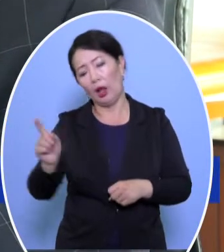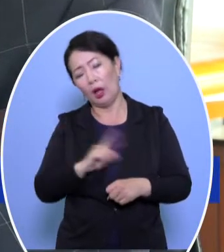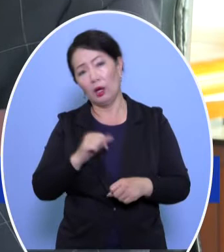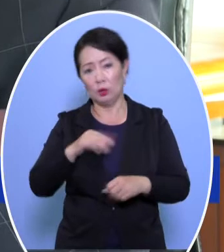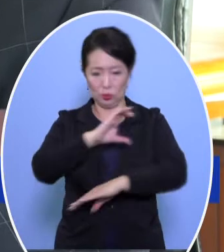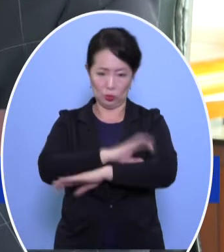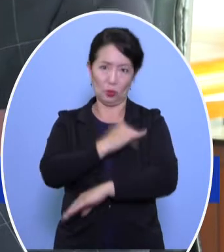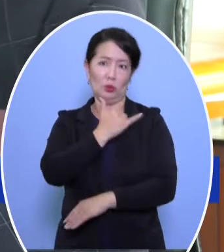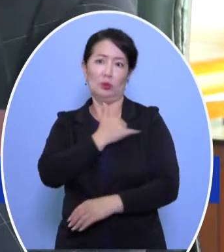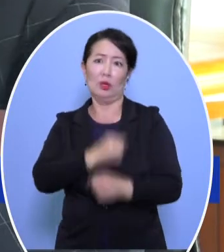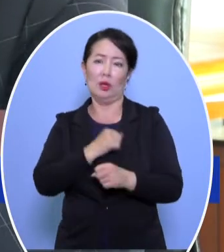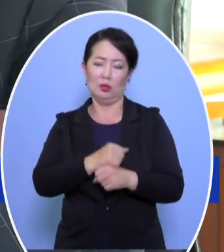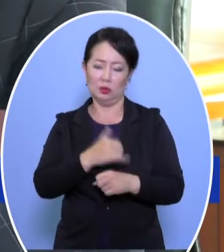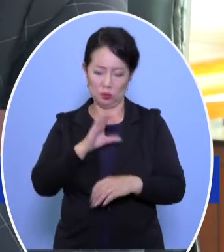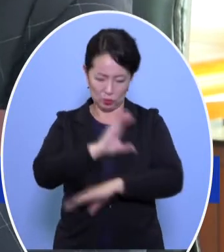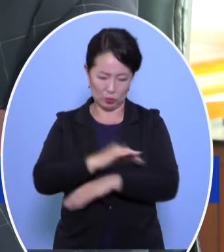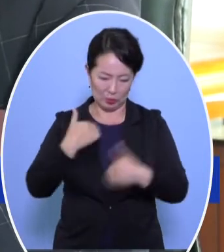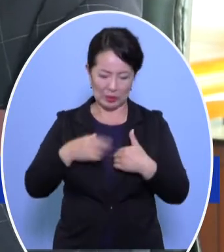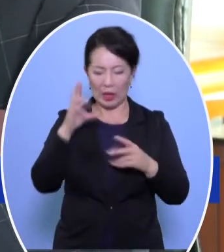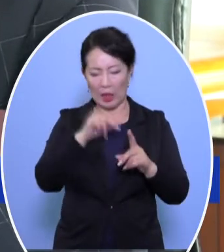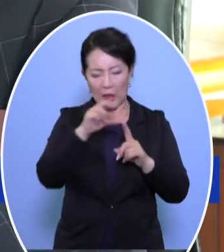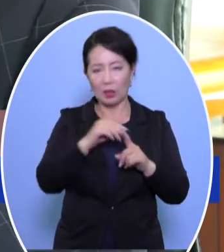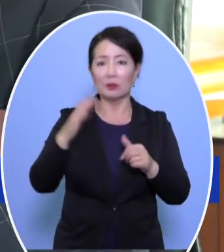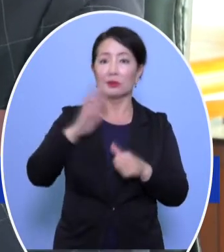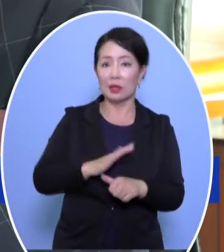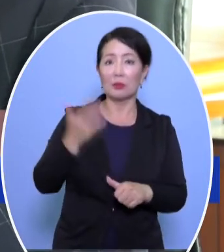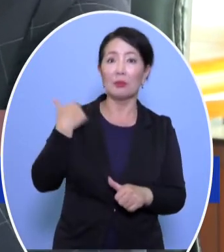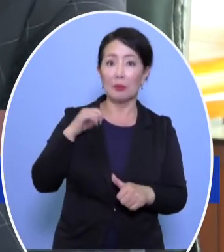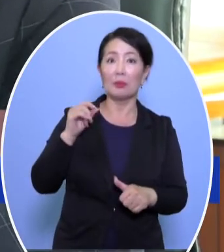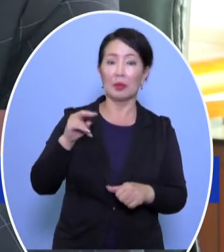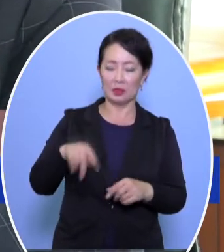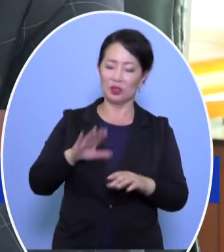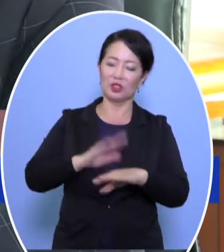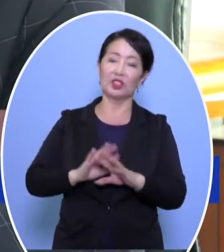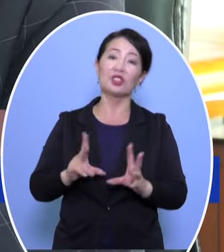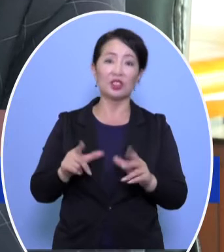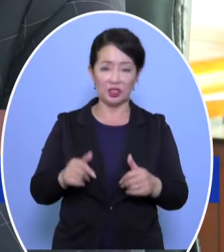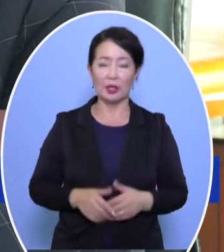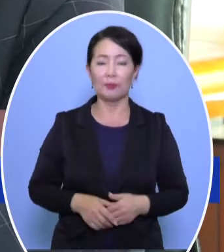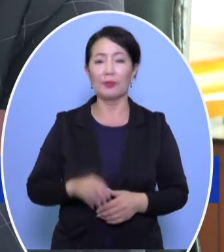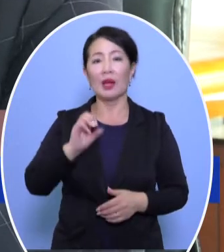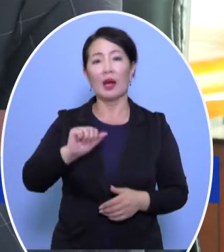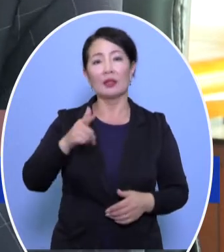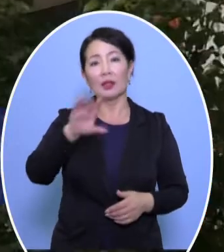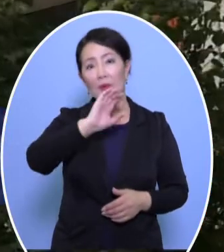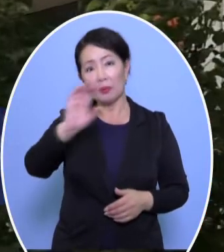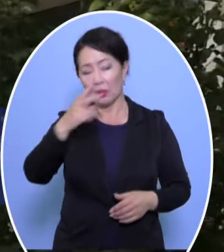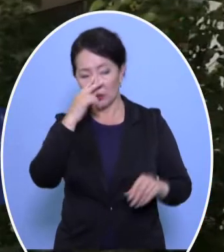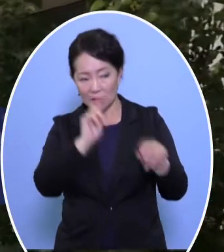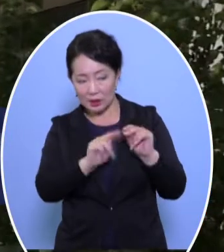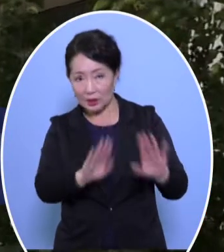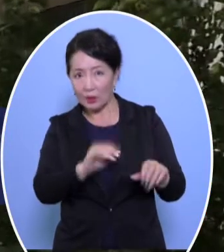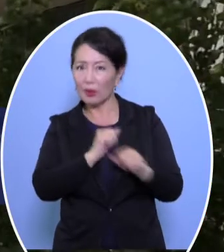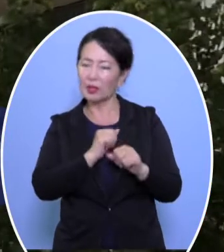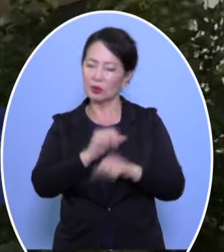жирийн ажилдаа хийгээд ажиллаж байгаа сургуулийн удирдлагууд дээр сургуулийн багшнууд дээр элдв төрлийн дарамт ирдэг гэсэн бол тэр бол ингээд цэгцэрчж байгаа. Авилахтаа